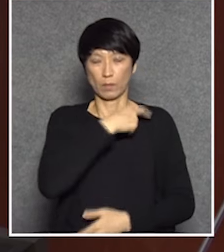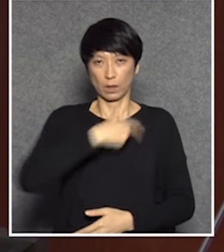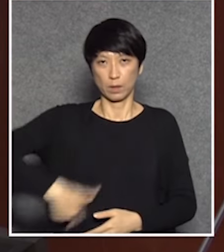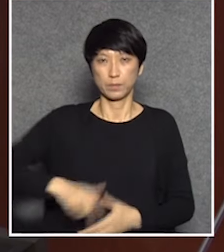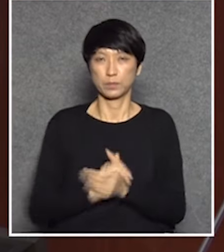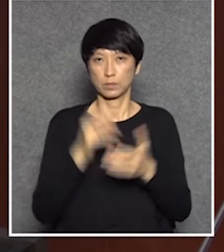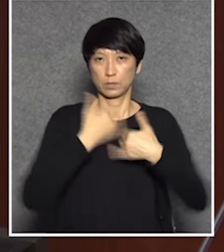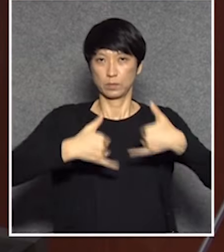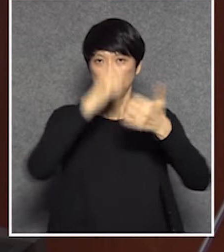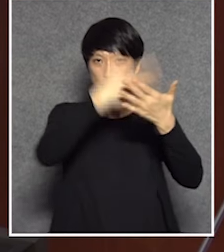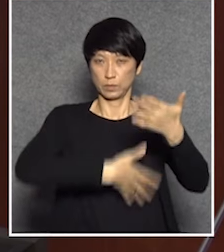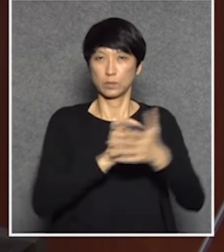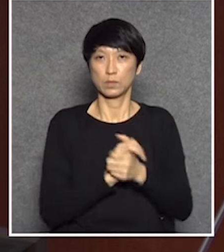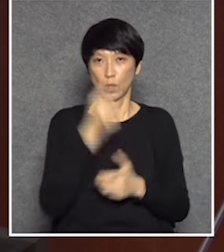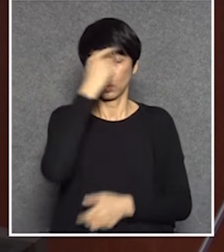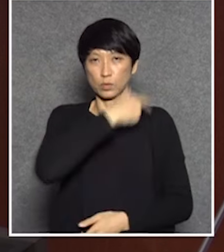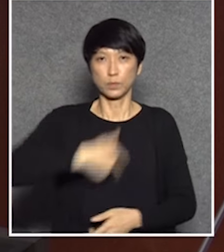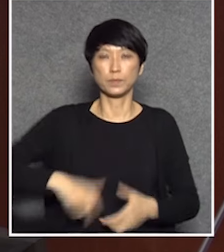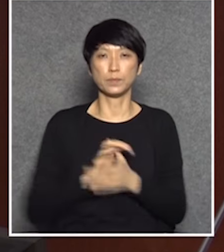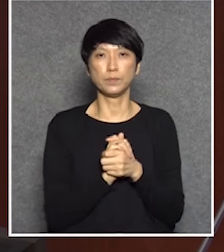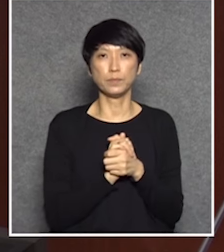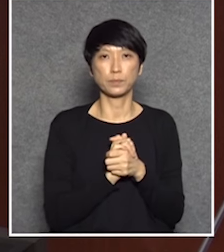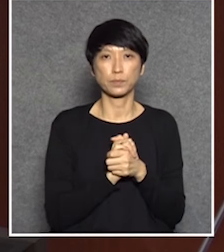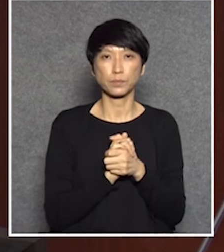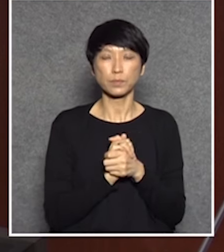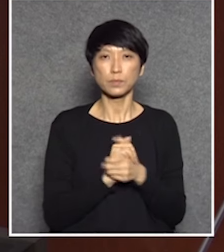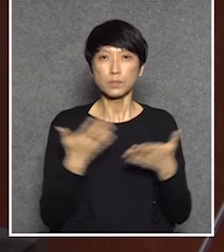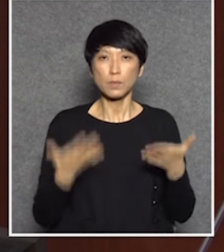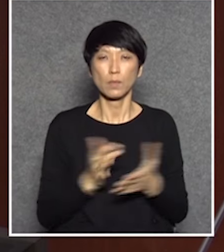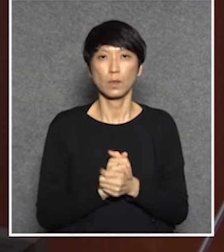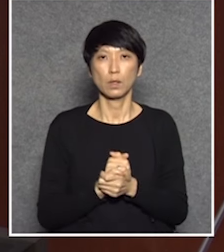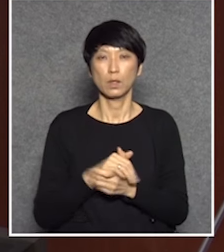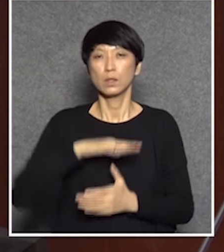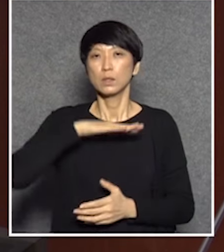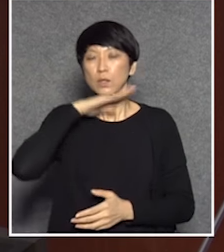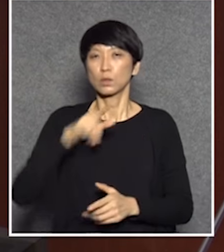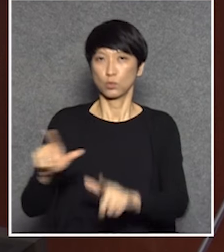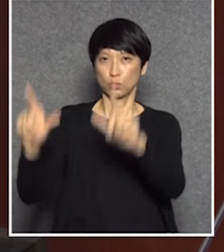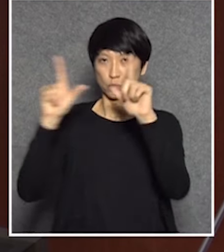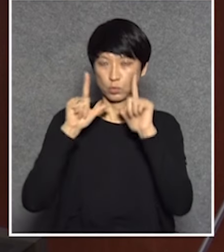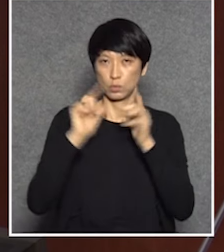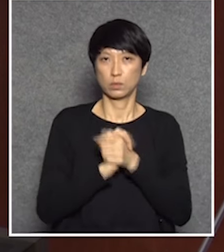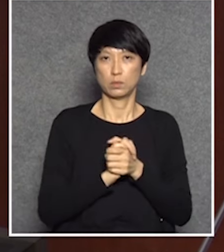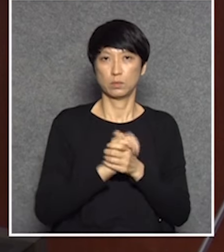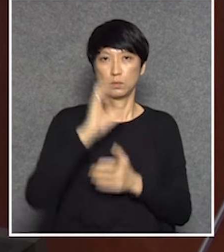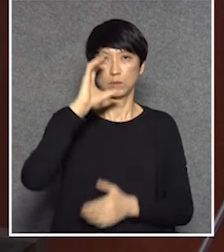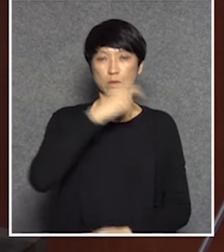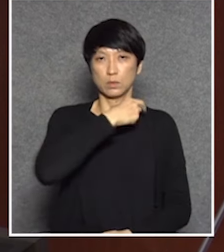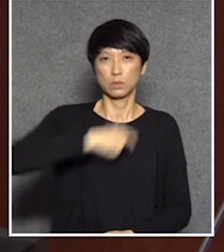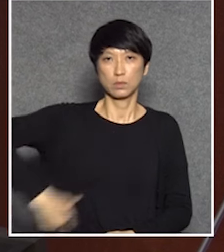個規程問題。梁國雄議員咧，我係現在容許佢回應陳茂波陳建波議